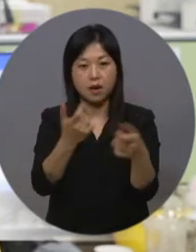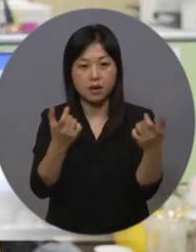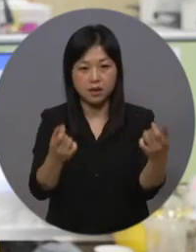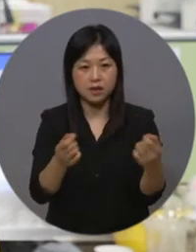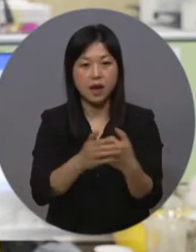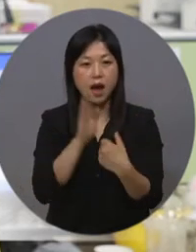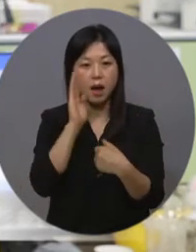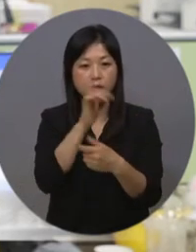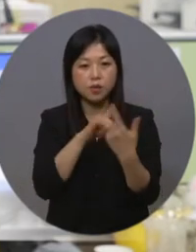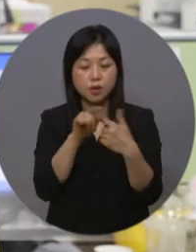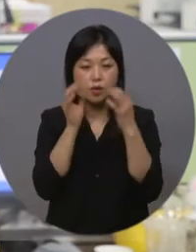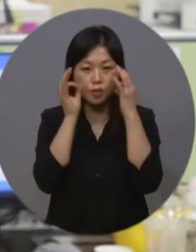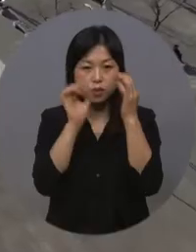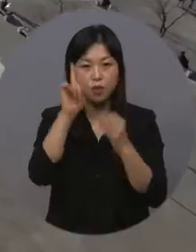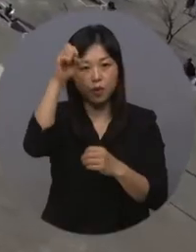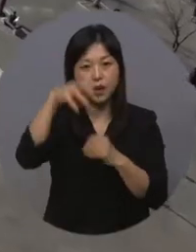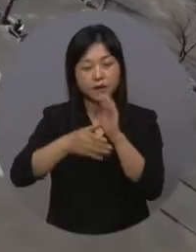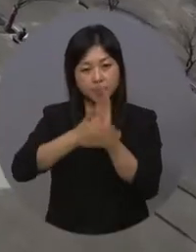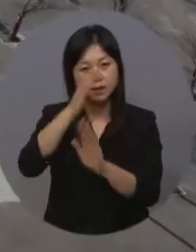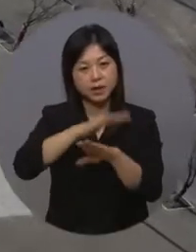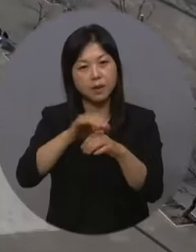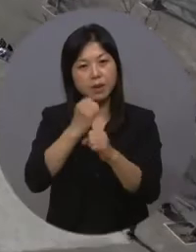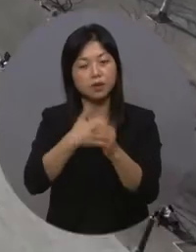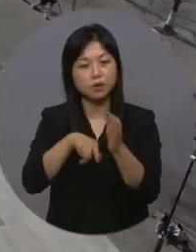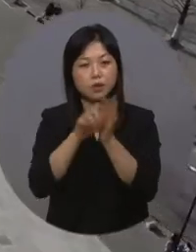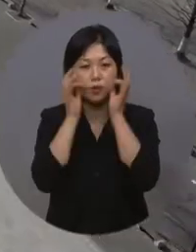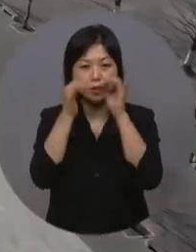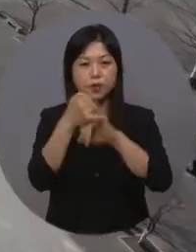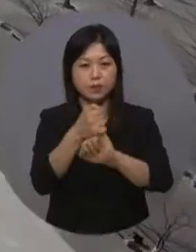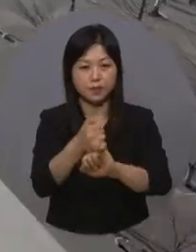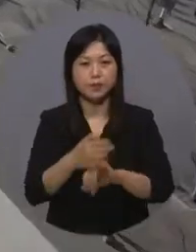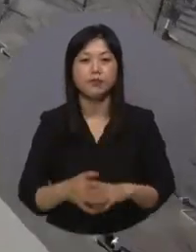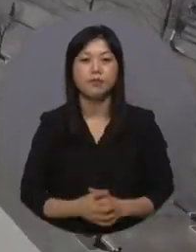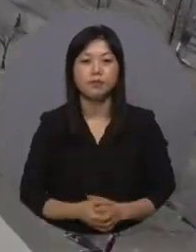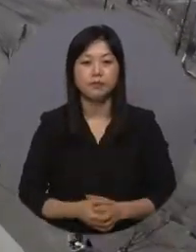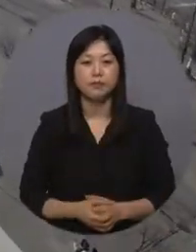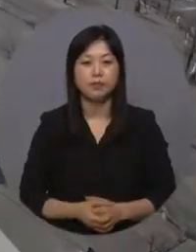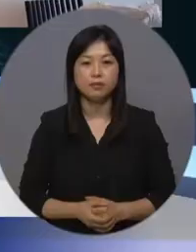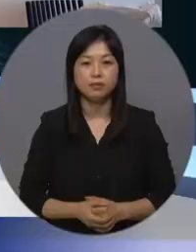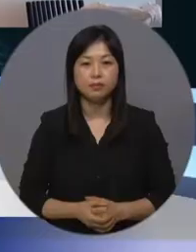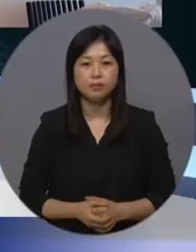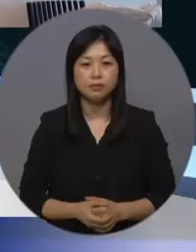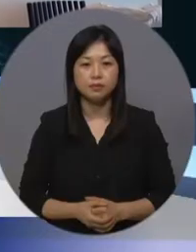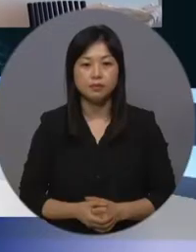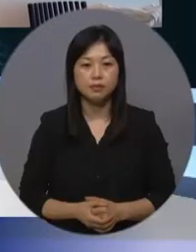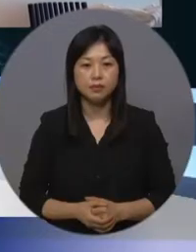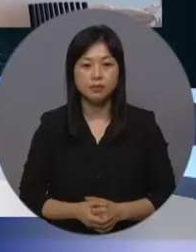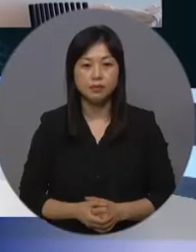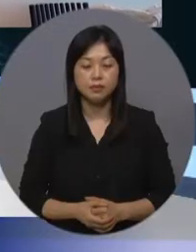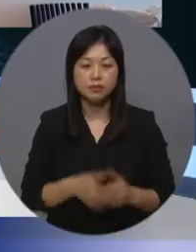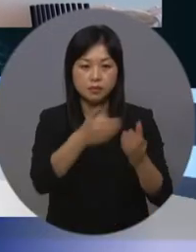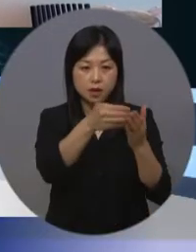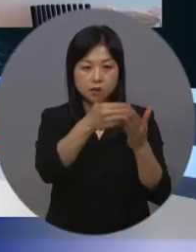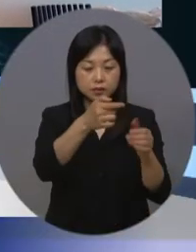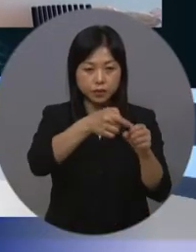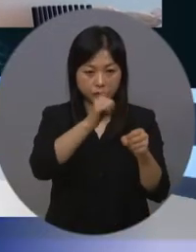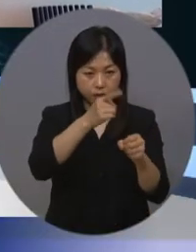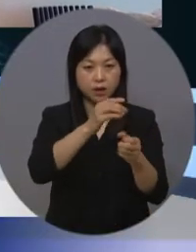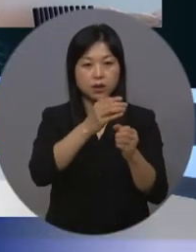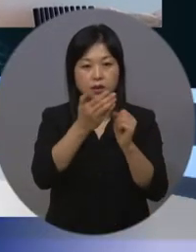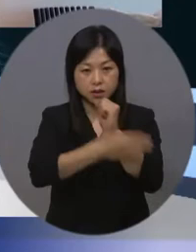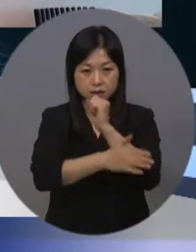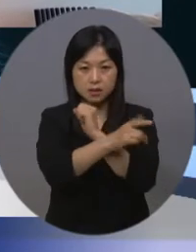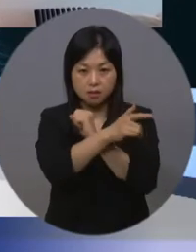넘치는 고양시를 만들도록 최선을 다하겠습니다. 복지TV 뉴스 권용찬입니다. 회화와 조각, 사진